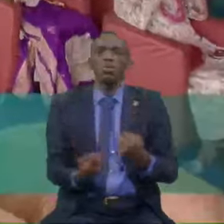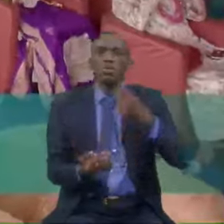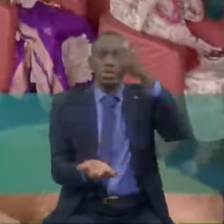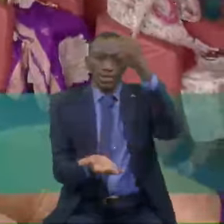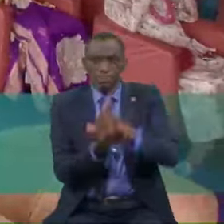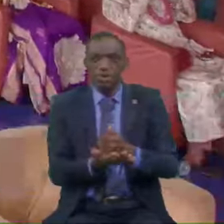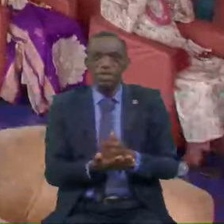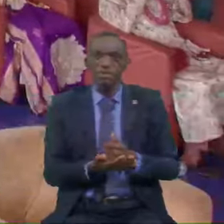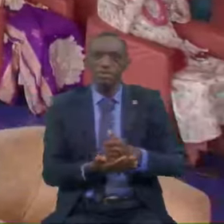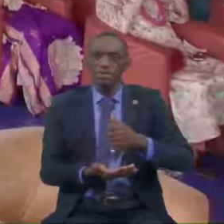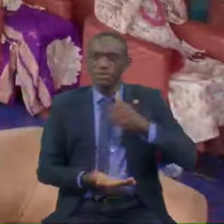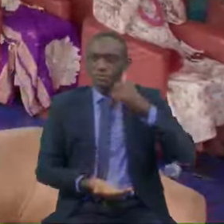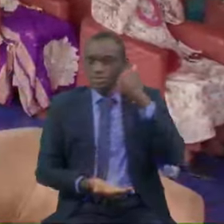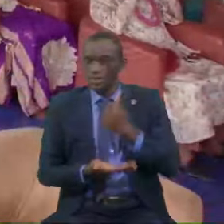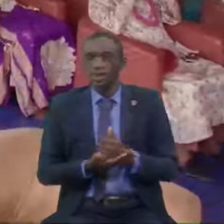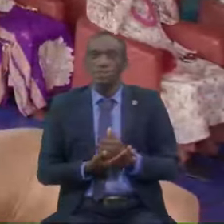Amen.